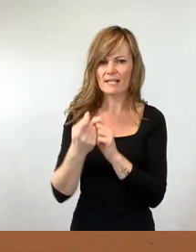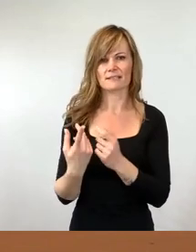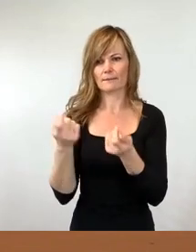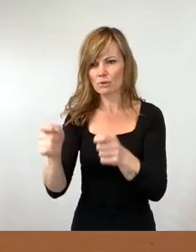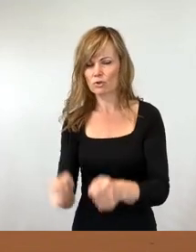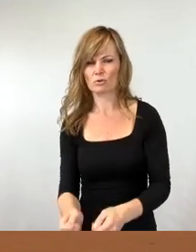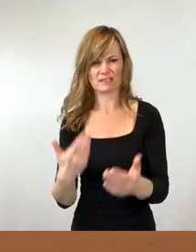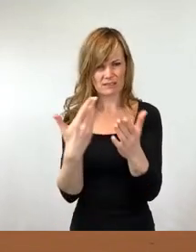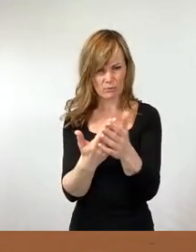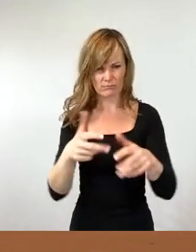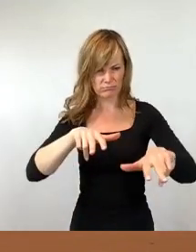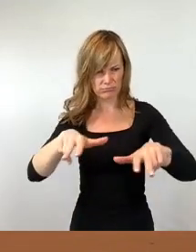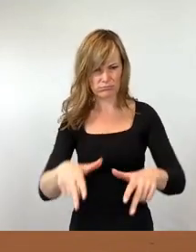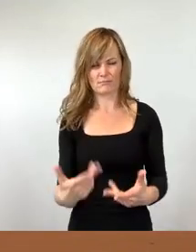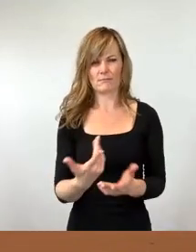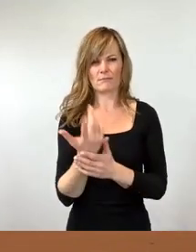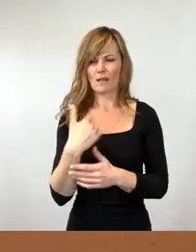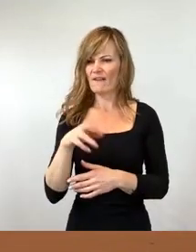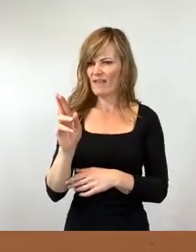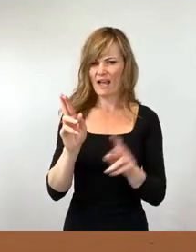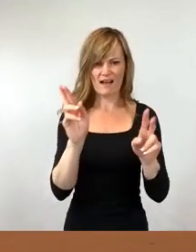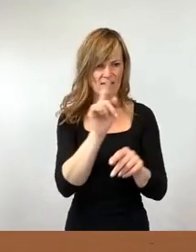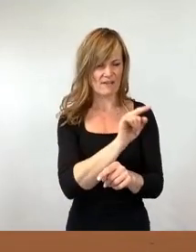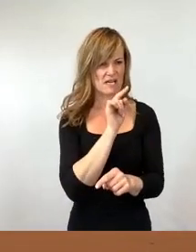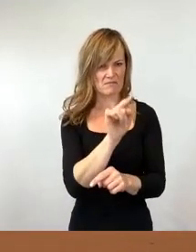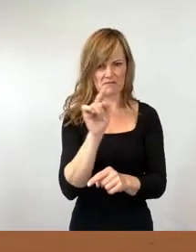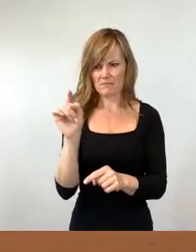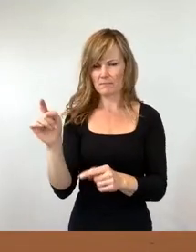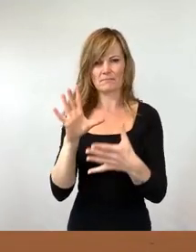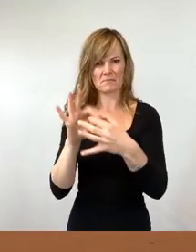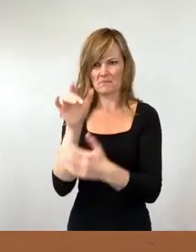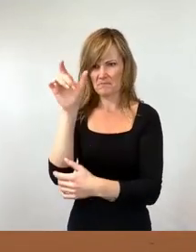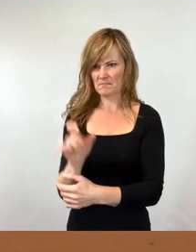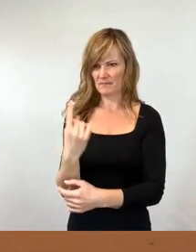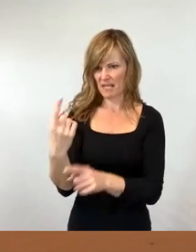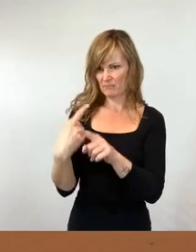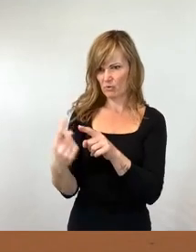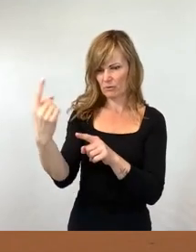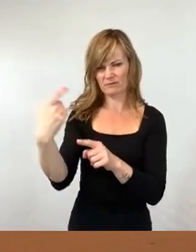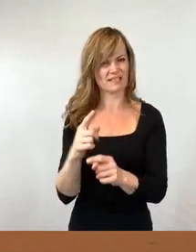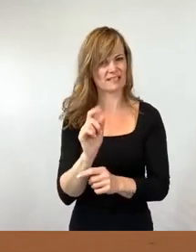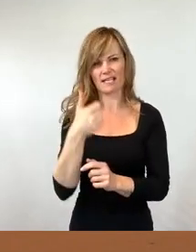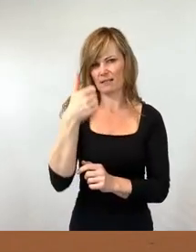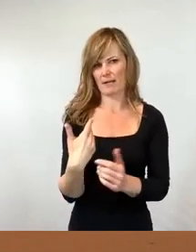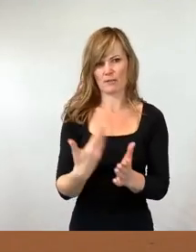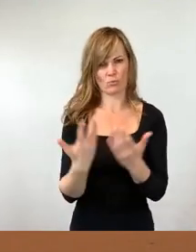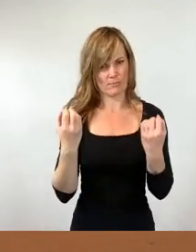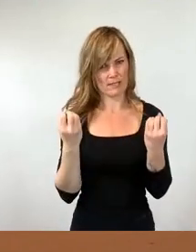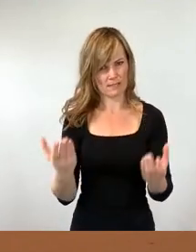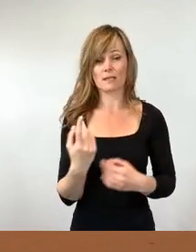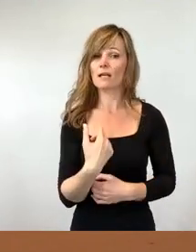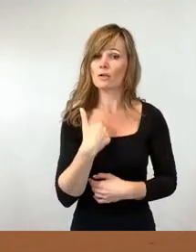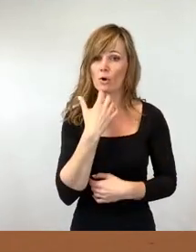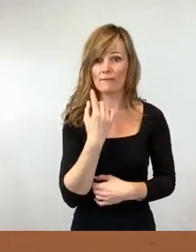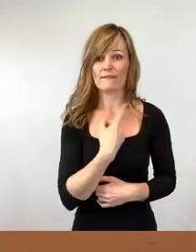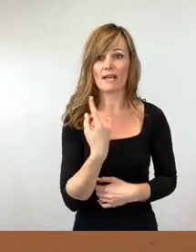personalisiert wird. Leider nicht zum ersten Mal. Wir sind uns hoffentlich alle einig, dass die